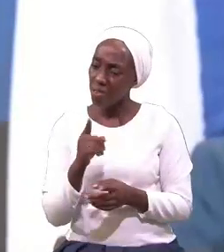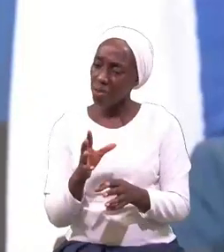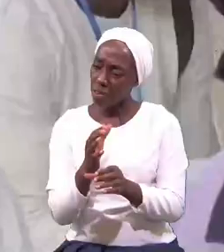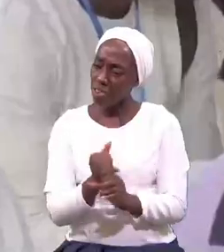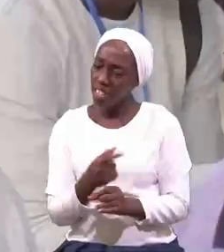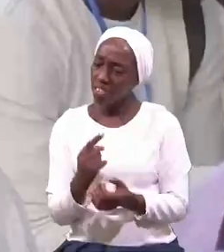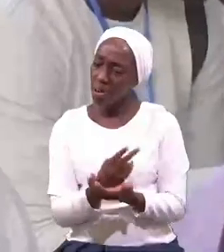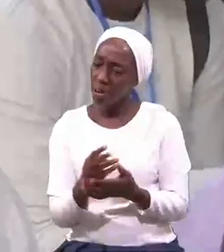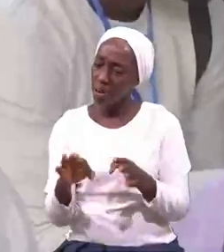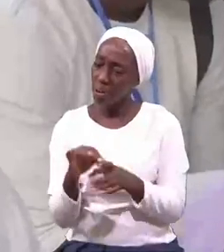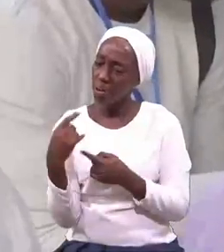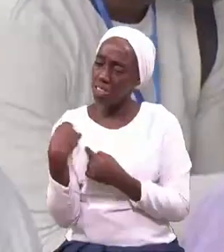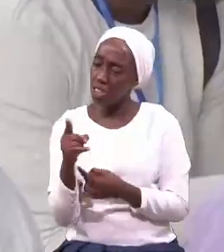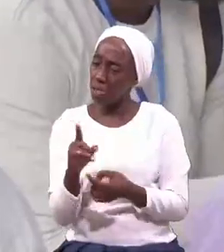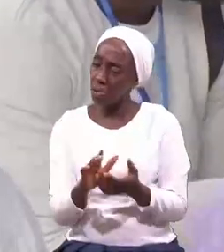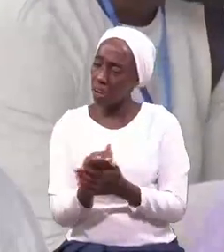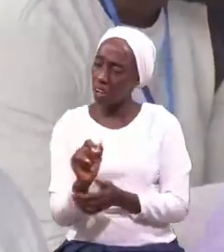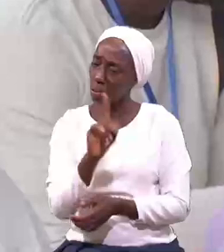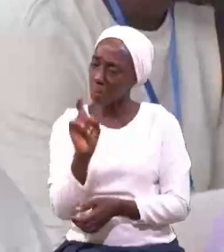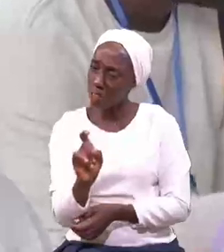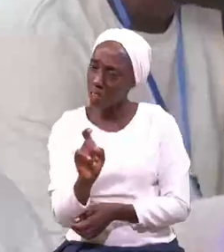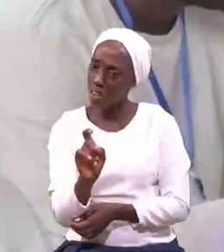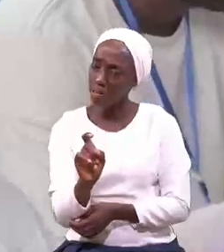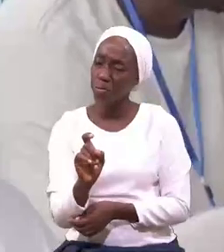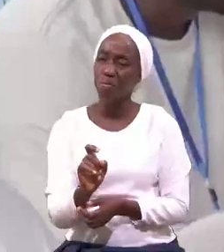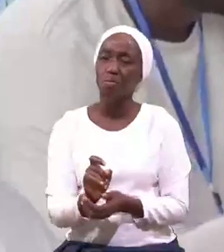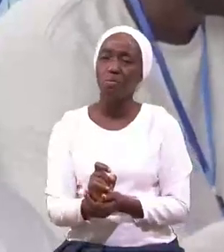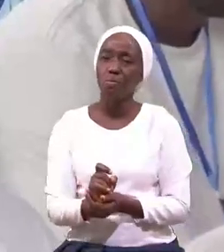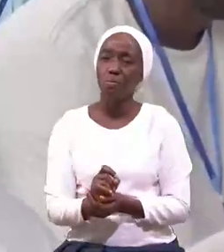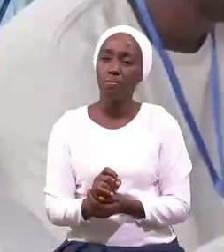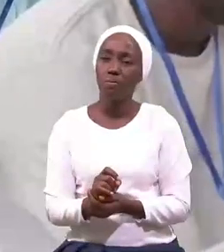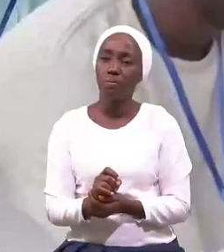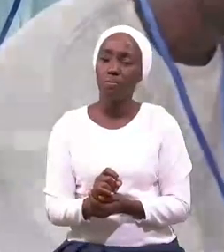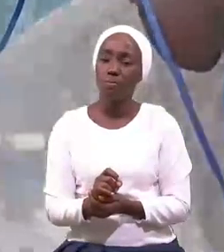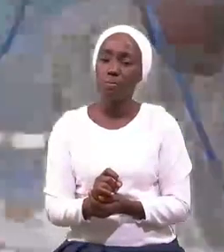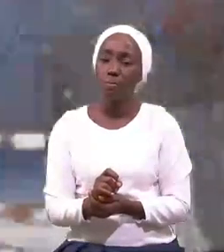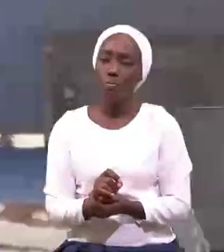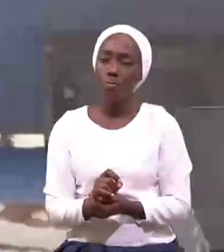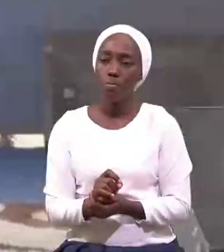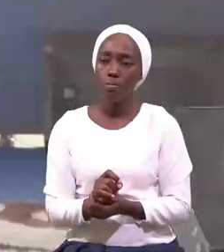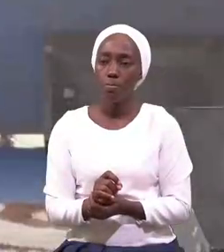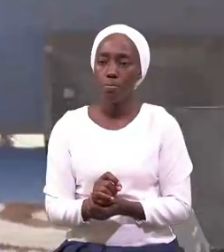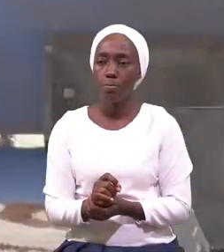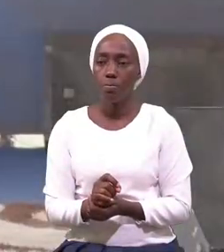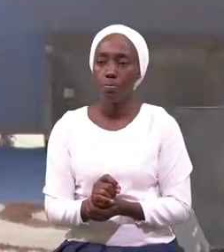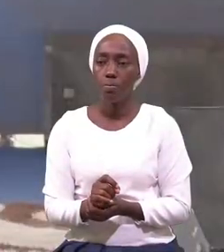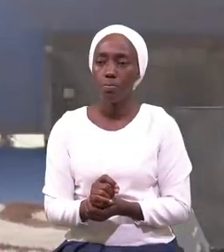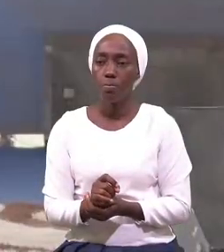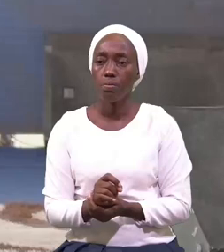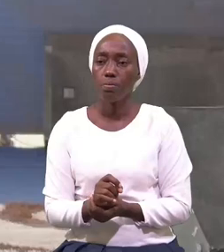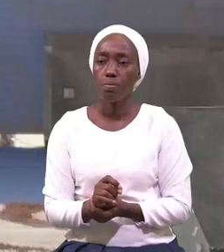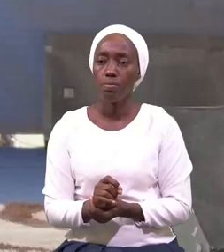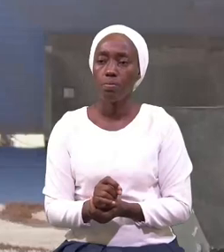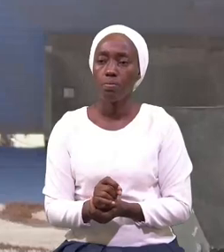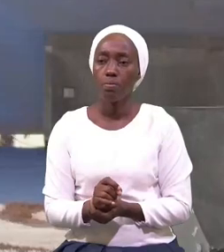et quand les gens nous regardent, nous sommes systématiques, mais nous sommes lents. Quand ils nous regardent, nous sommes systématiques, mais nous sommes stagnants. Ils nous regardent, nous sommes systématiques, nous ne déplaçons rien. Rien ne